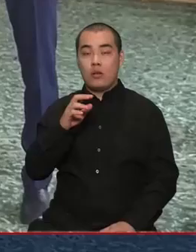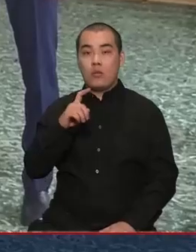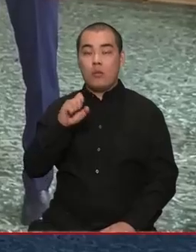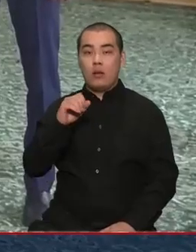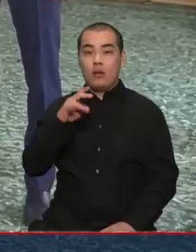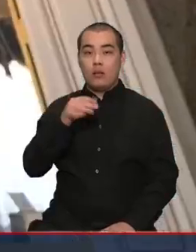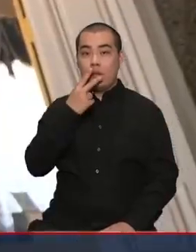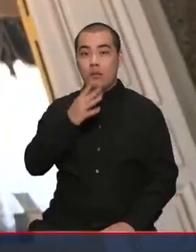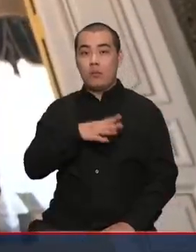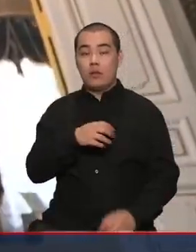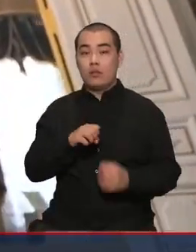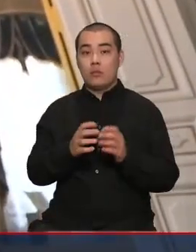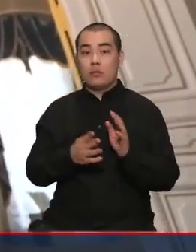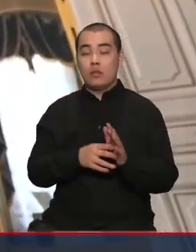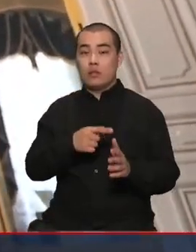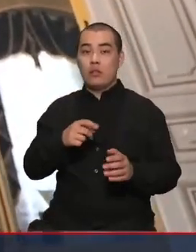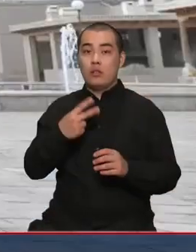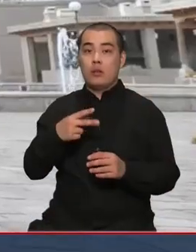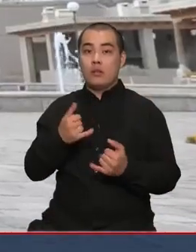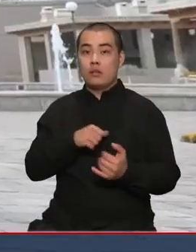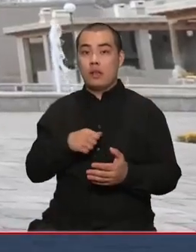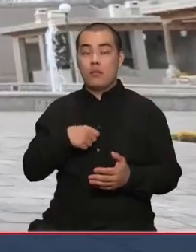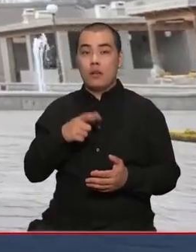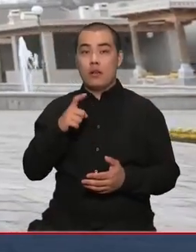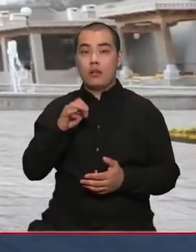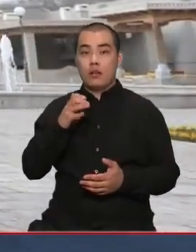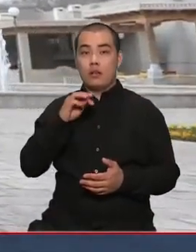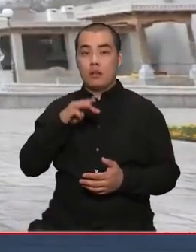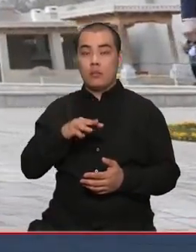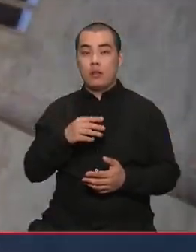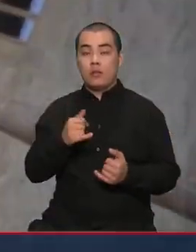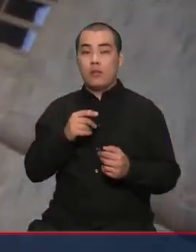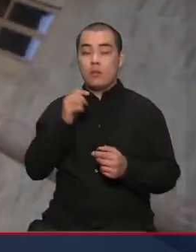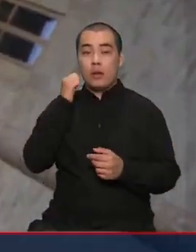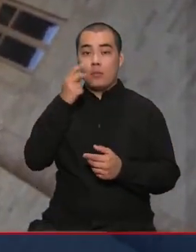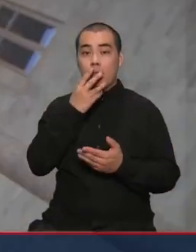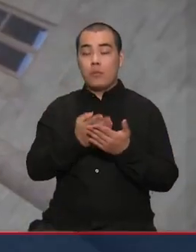19-20 ғасырларда түсірілген фотосуреттердегі Хорезм көрмесін тамашалады.